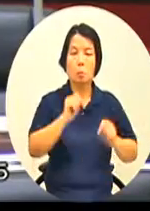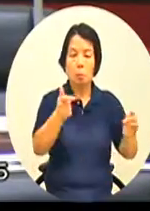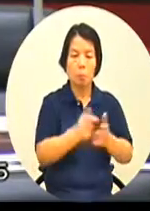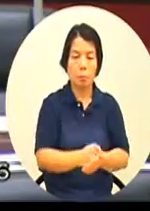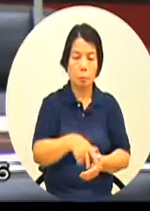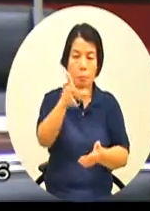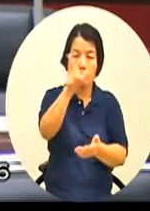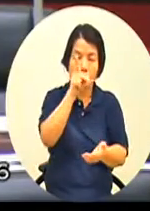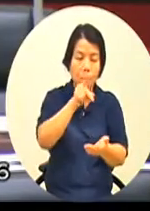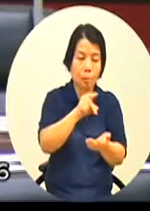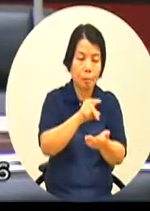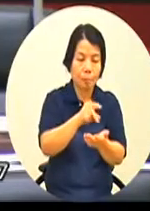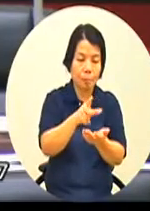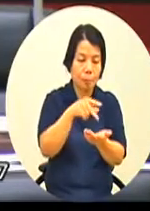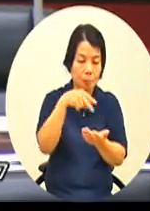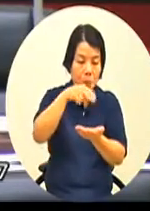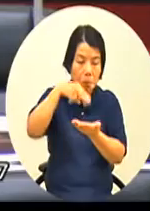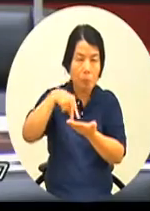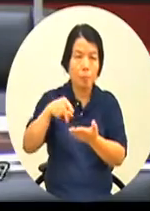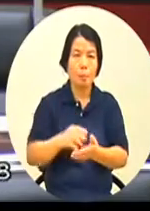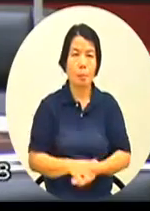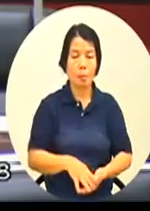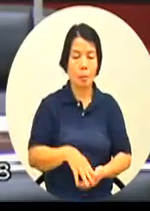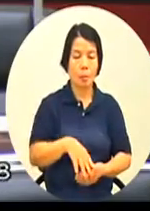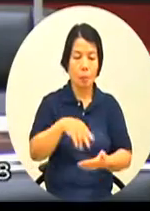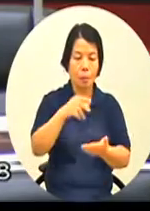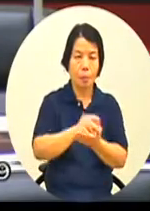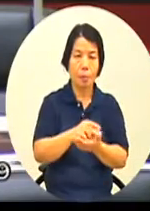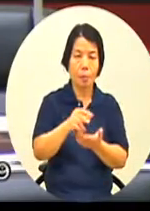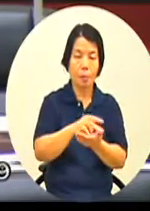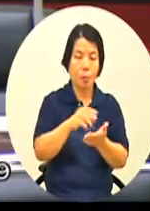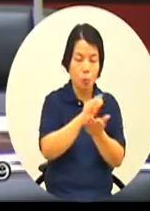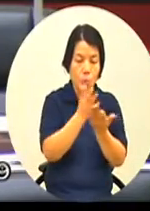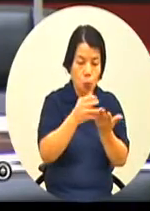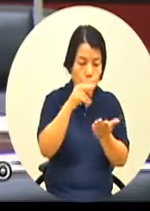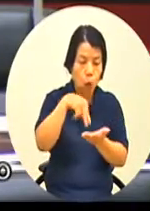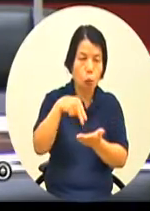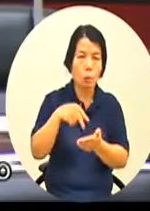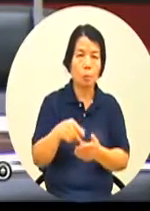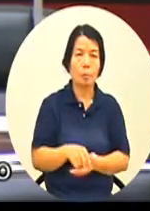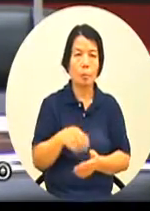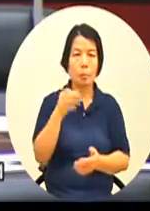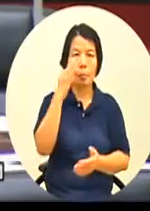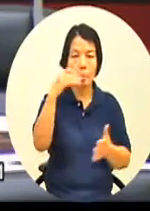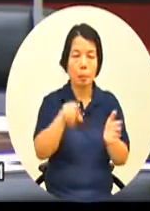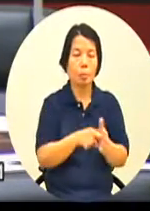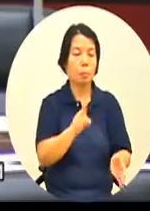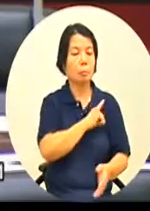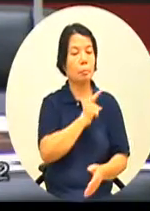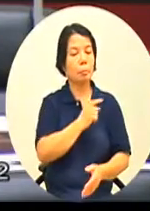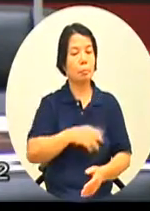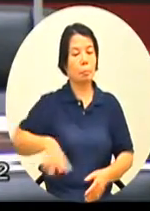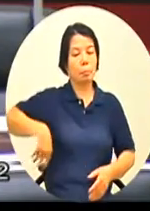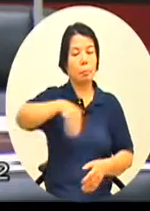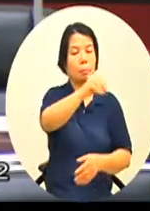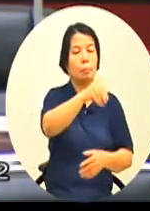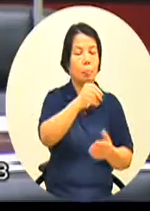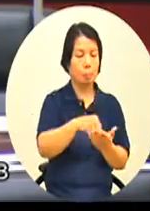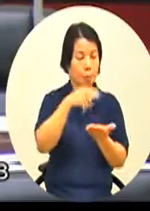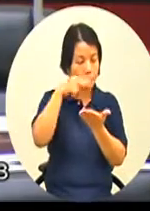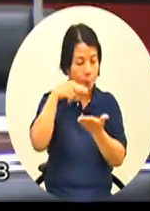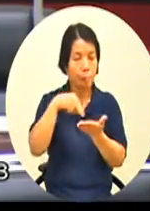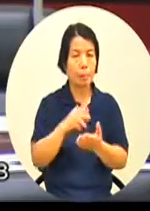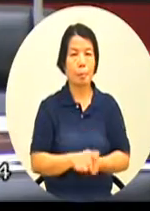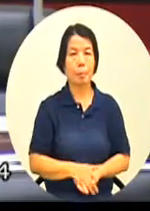里面的书，你们知道吗？你注意看他们看什么书，不是看图书馆，他大部分都是什么？自己带书进去看呐、啊，